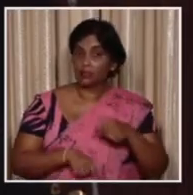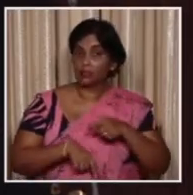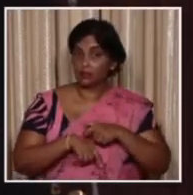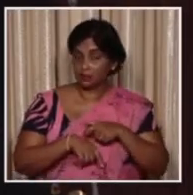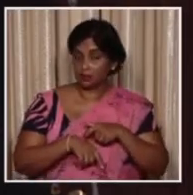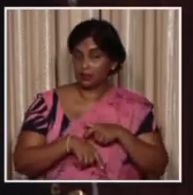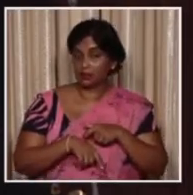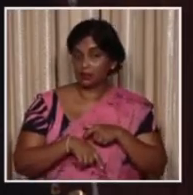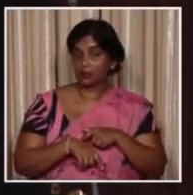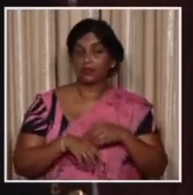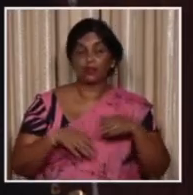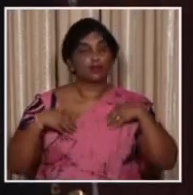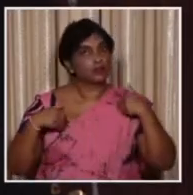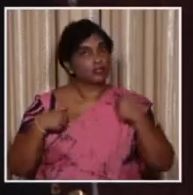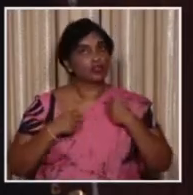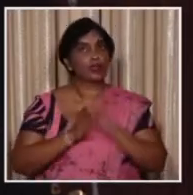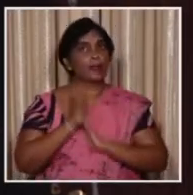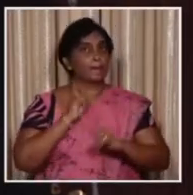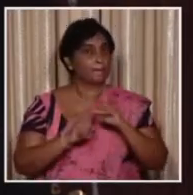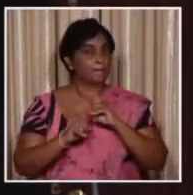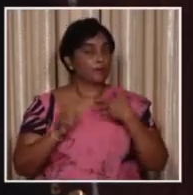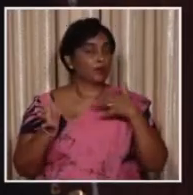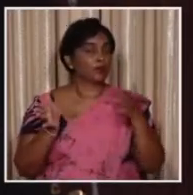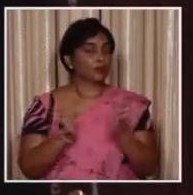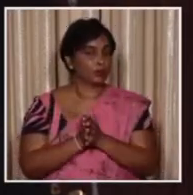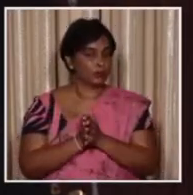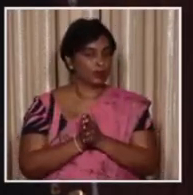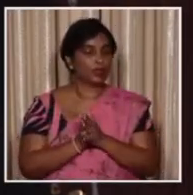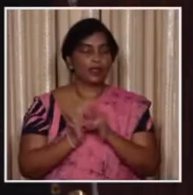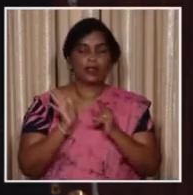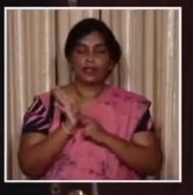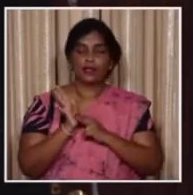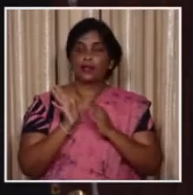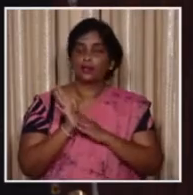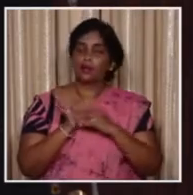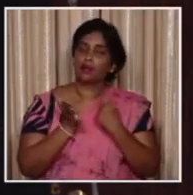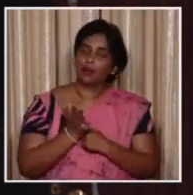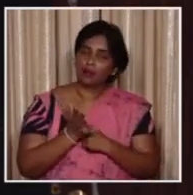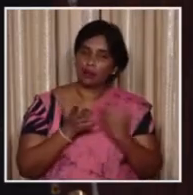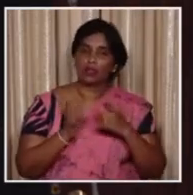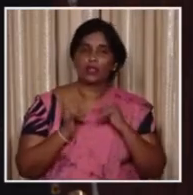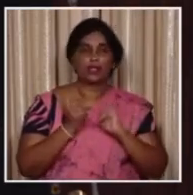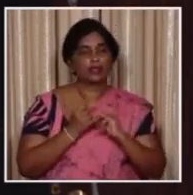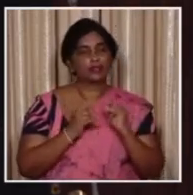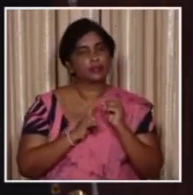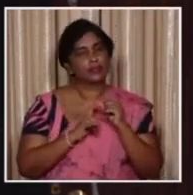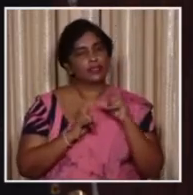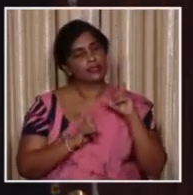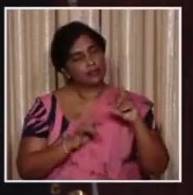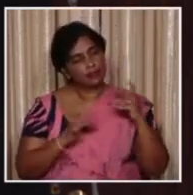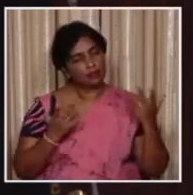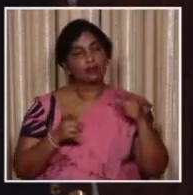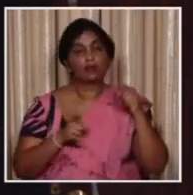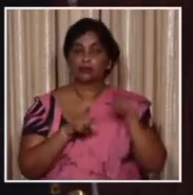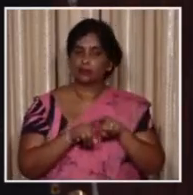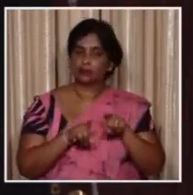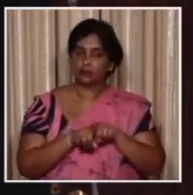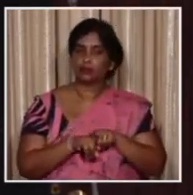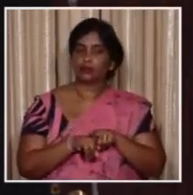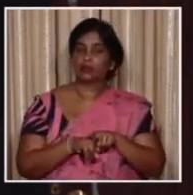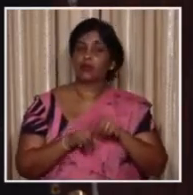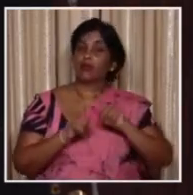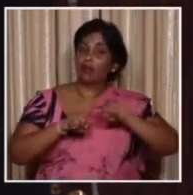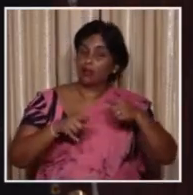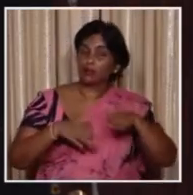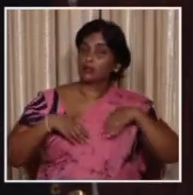වෙලාවේදී සෞඛ්‍ය අමාත්‍යාංශය යටතේ එන්.එම්.ආර් එක වේවා එස්.පී.සී එක වේවා ඒ වගේම තමයි